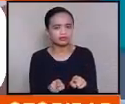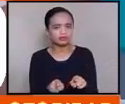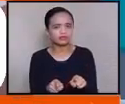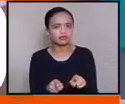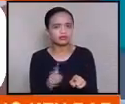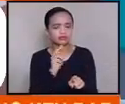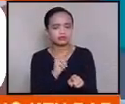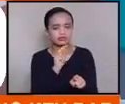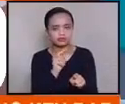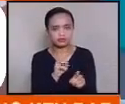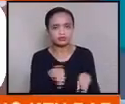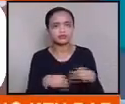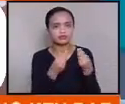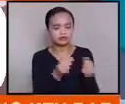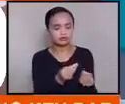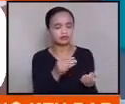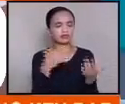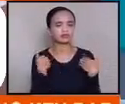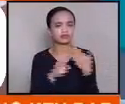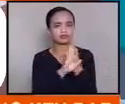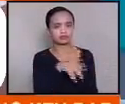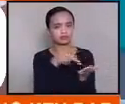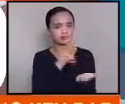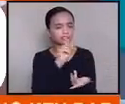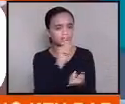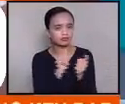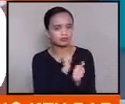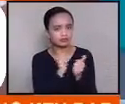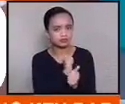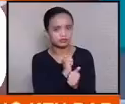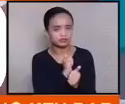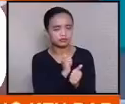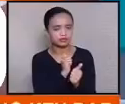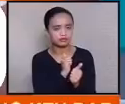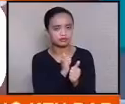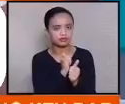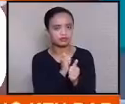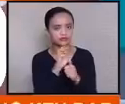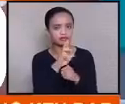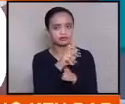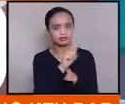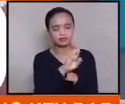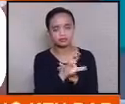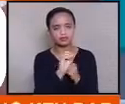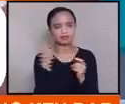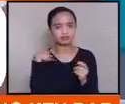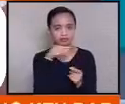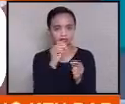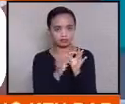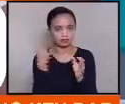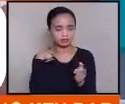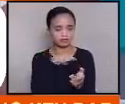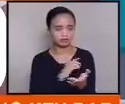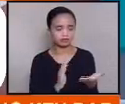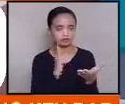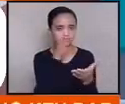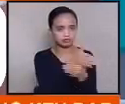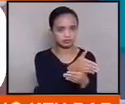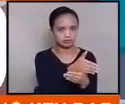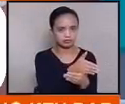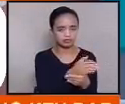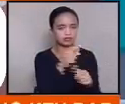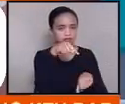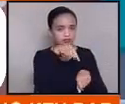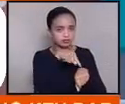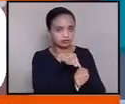po mabigyan ho sila ng back pay. Ibig sabihin, mm-hmm. gagawin natin retro. Pag pumunta ho kami dyan, eh, yung time